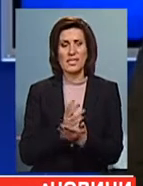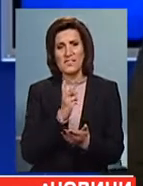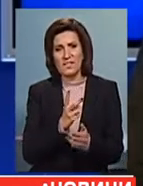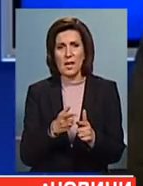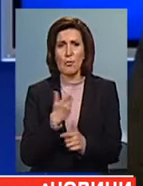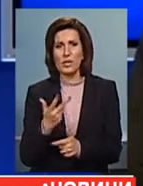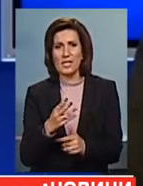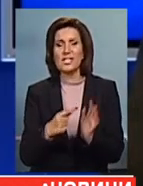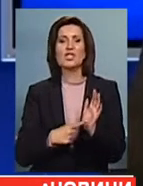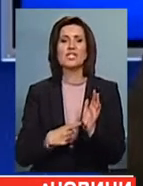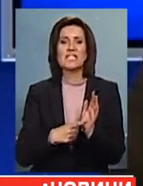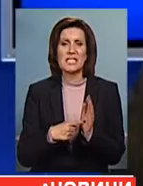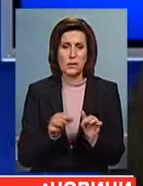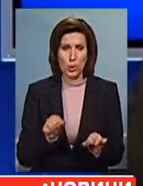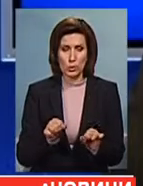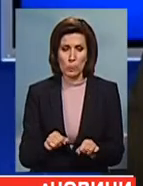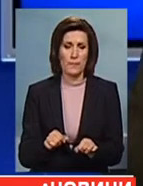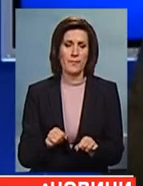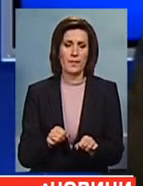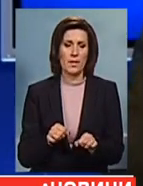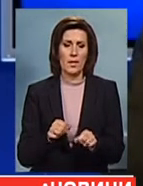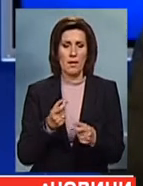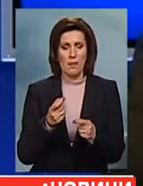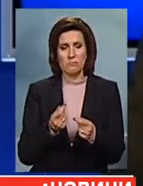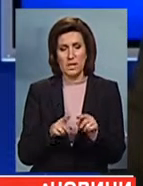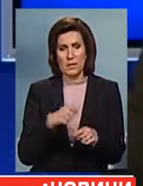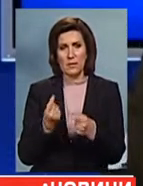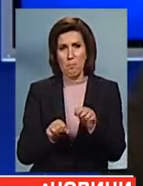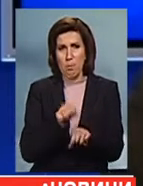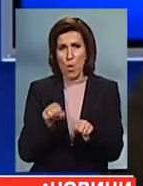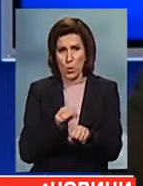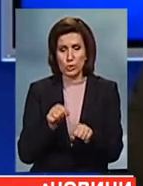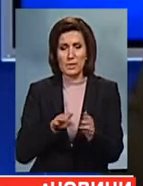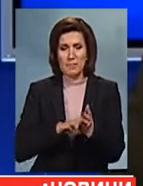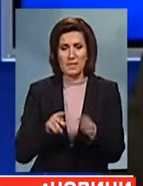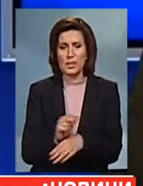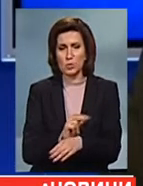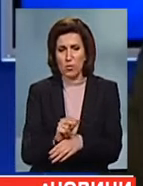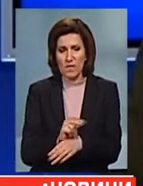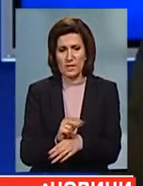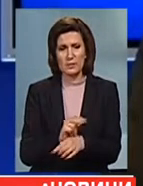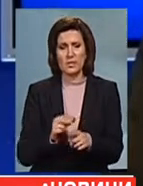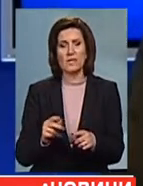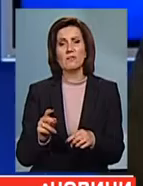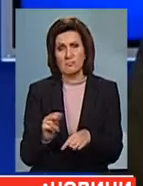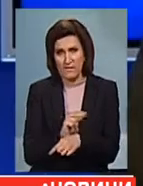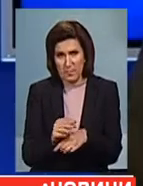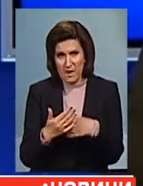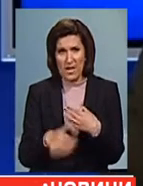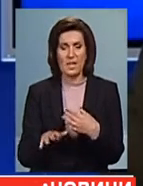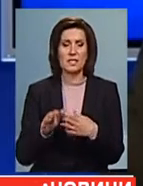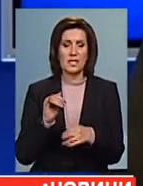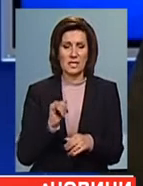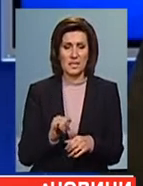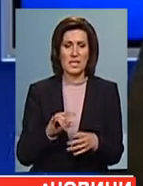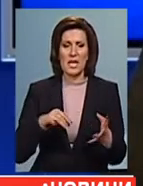три з шести доступних. Ну, ось такі дрібні порушення після зауваження, які виправлялися і в